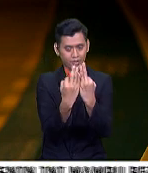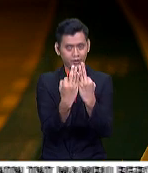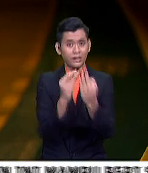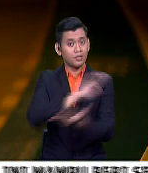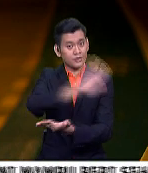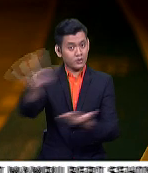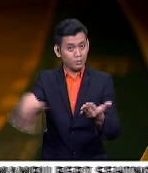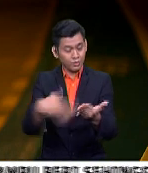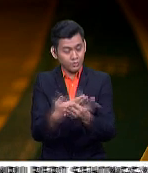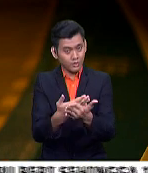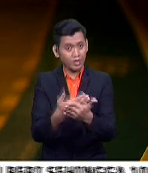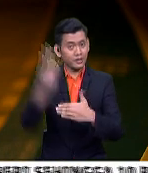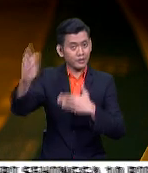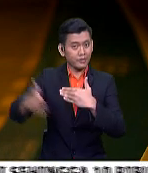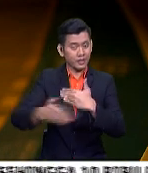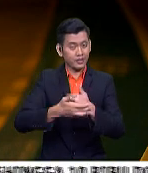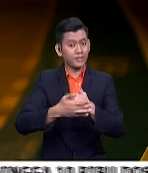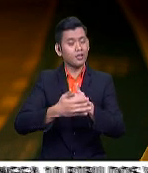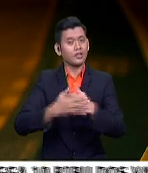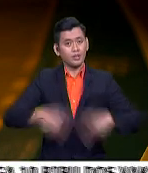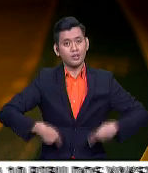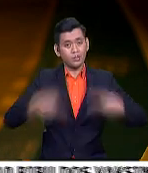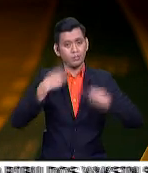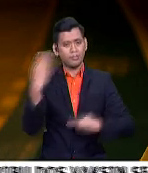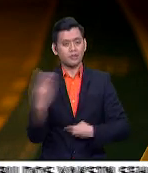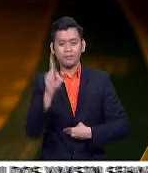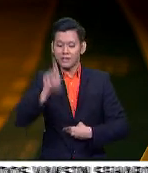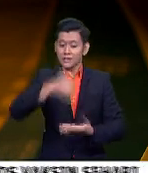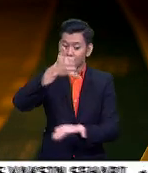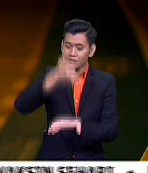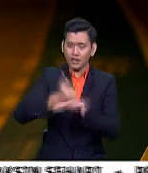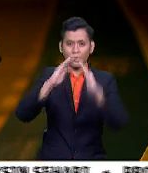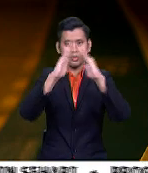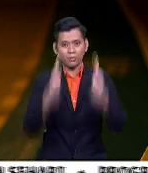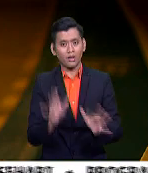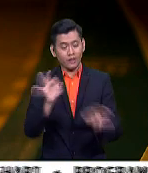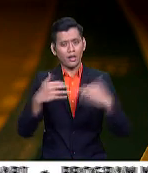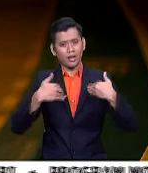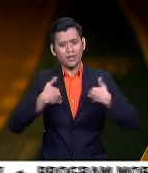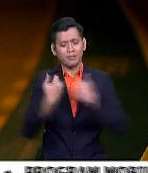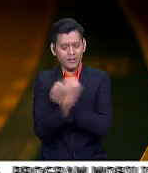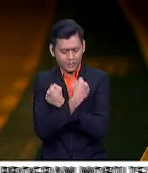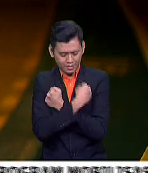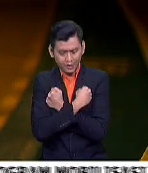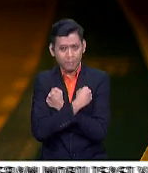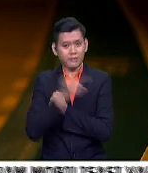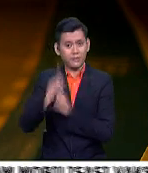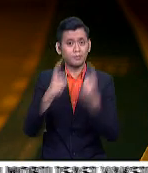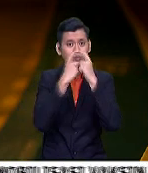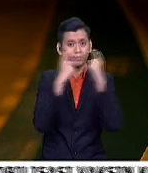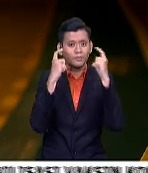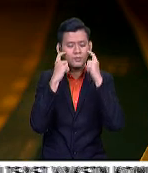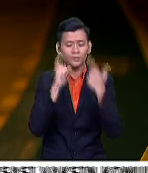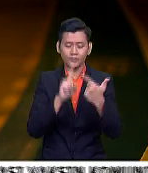normal, kekallah di rumah serta tidak merayau. Jika kita ada sifat kasih sayang, pakailah pelitup separuh muka,